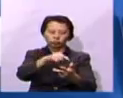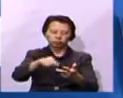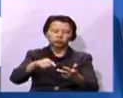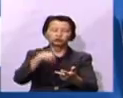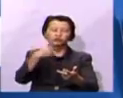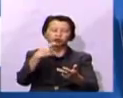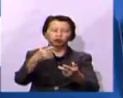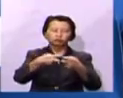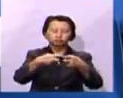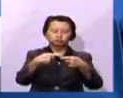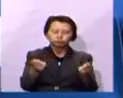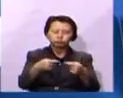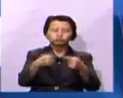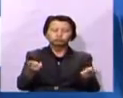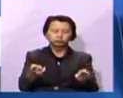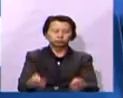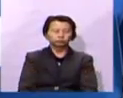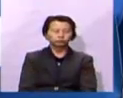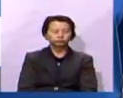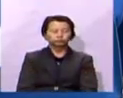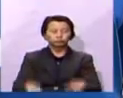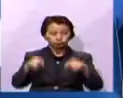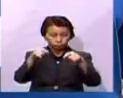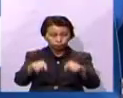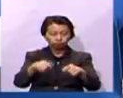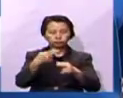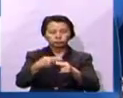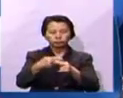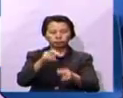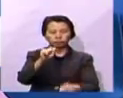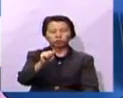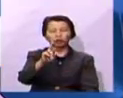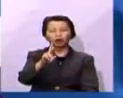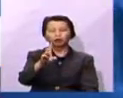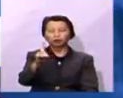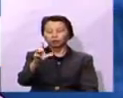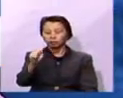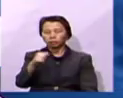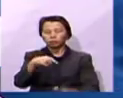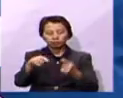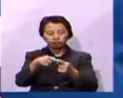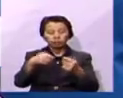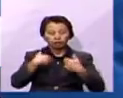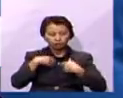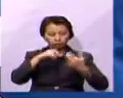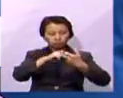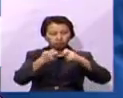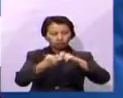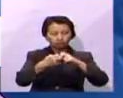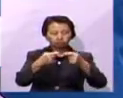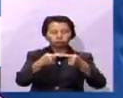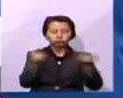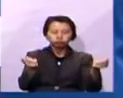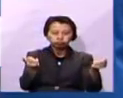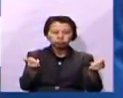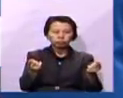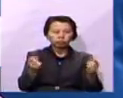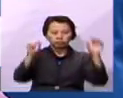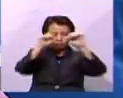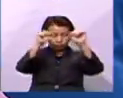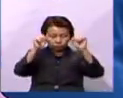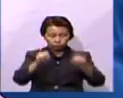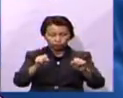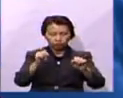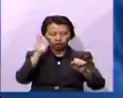Sistem ini dipanggil Auto Reclose Distribution Automation, di mana sebelum ni bila ada gangguan bekalan, kita punya sistem ni dia akan